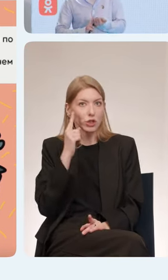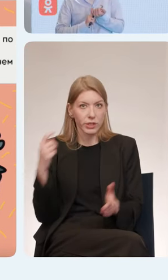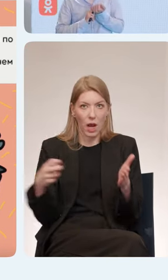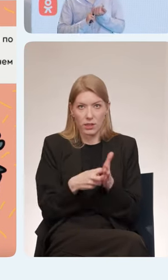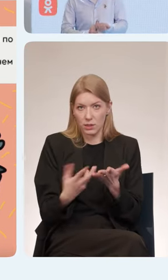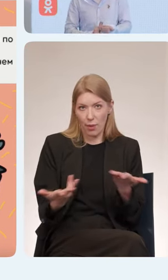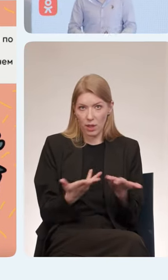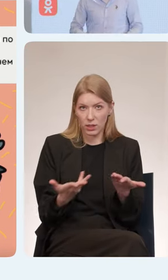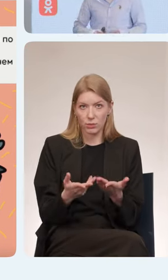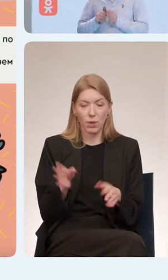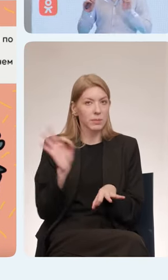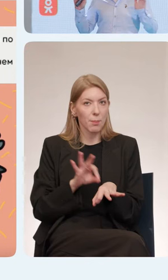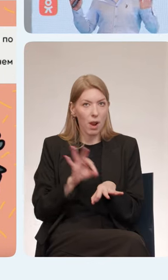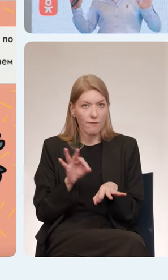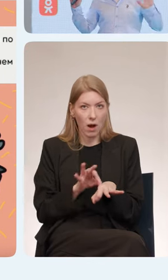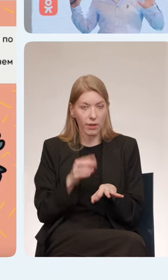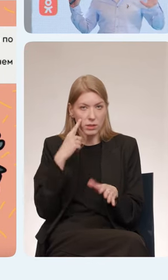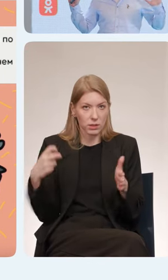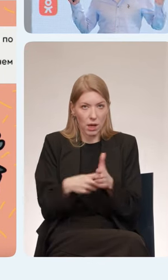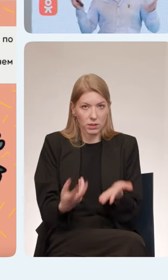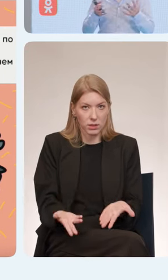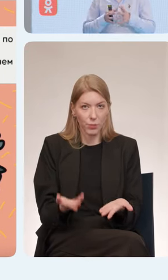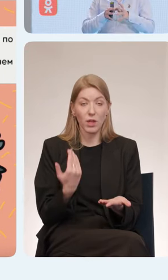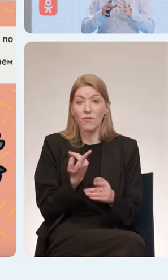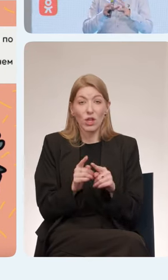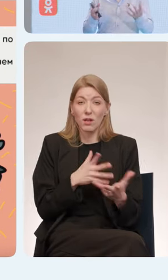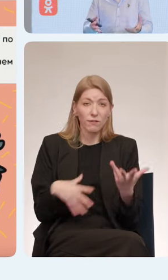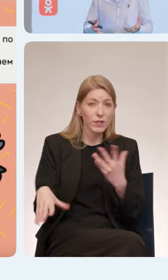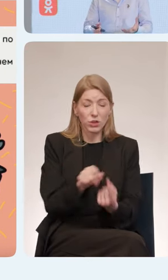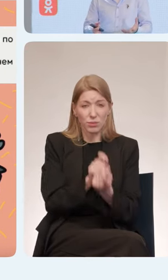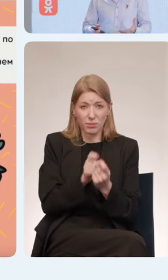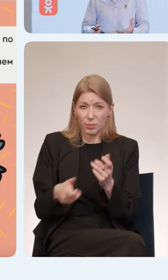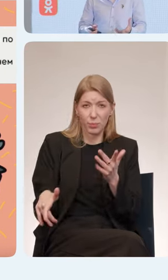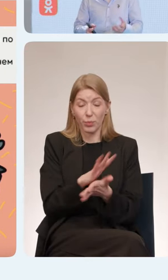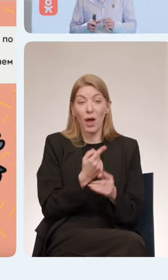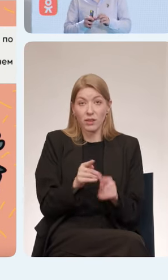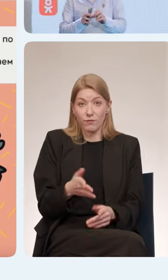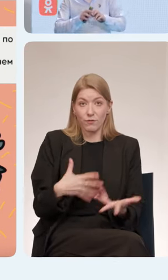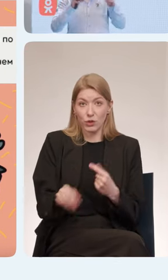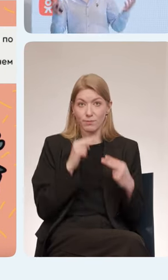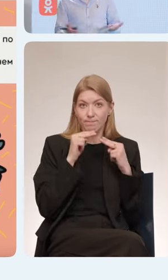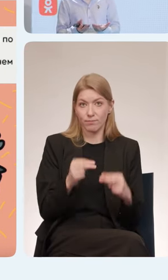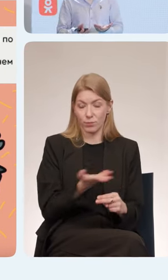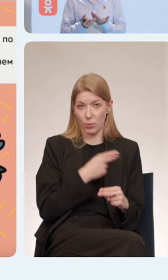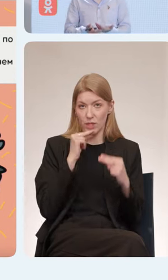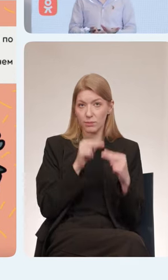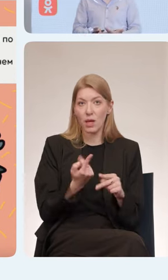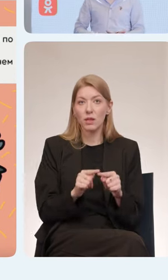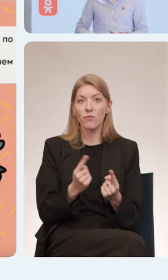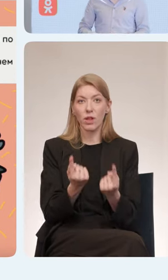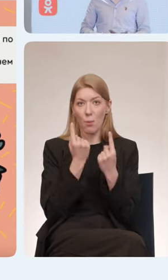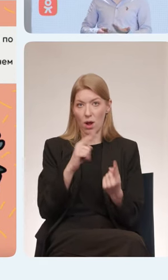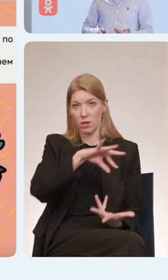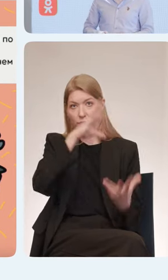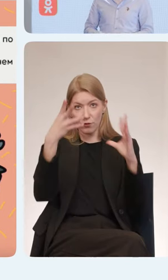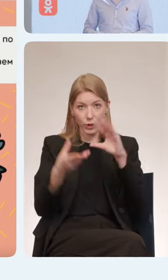какие-то заболевания. В общем, вот это все входит в круг наших интересов, потому что глобально формирует ту самую